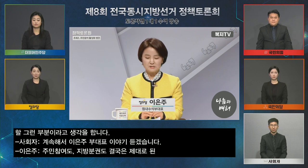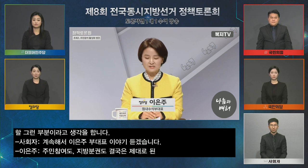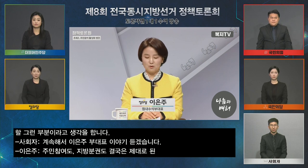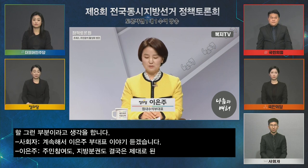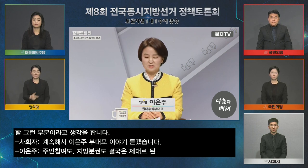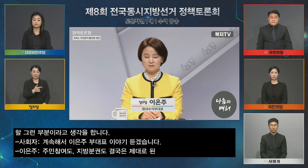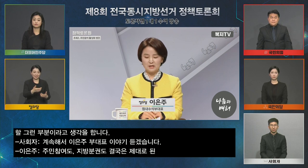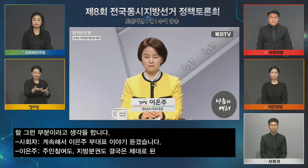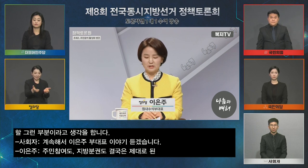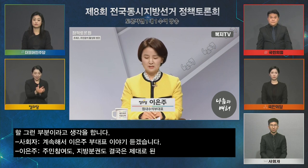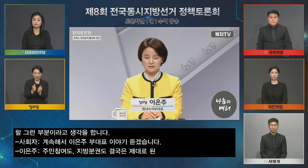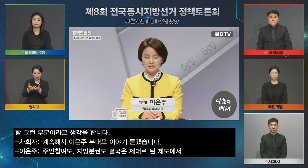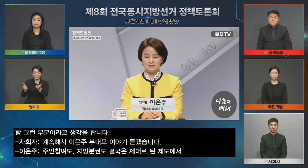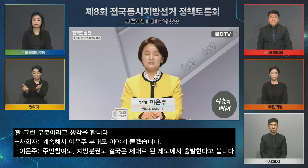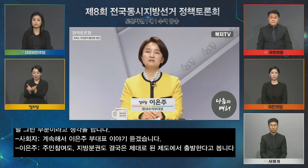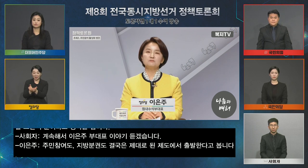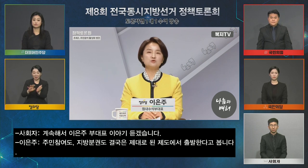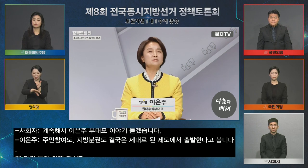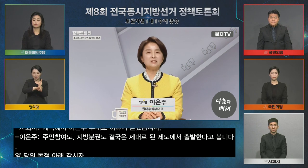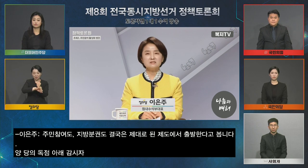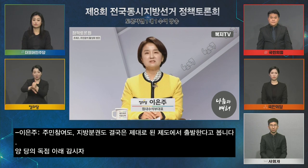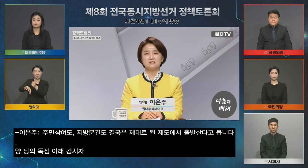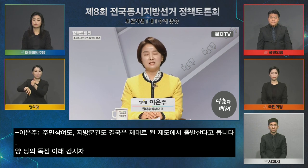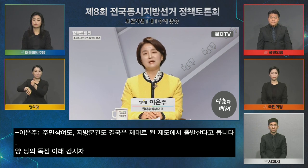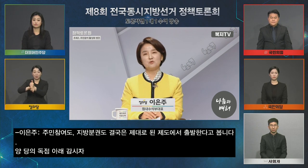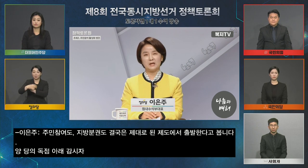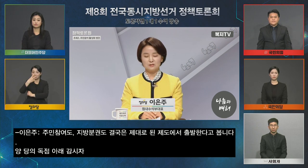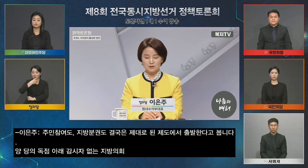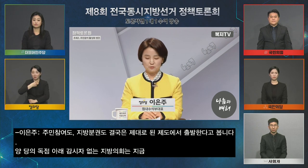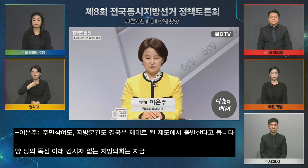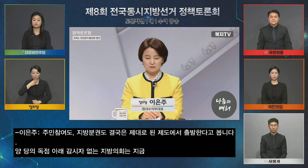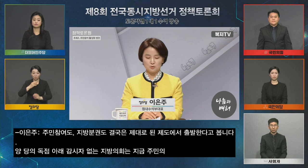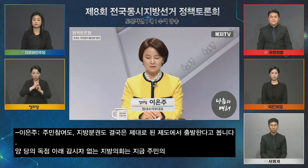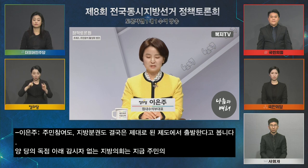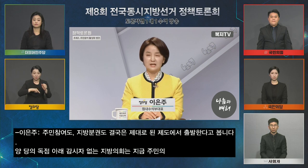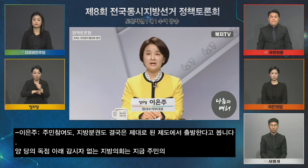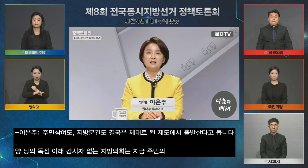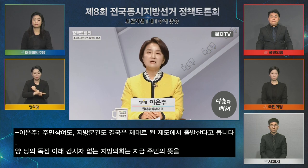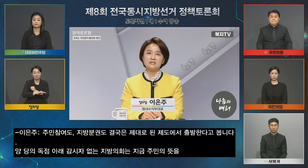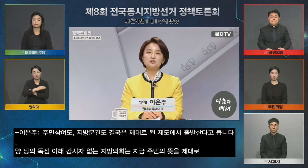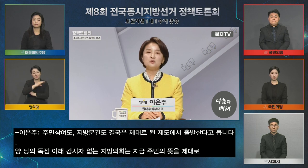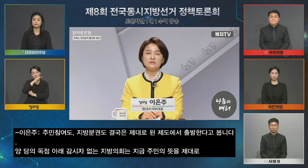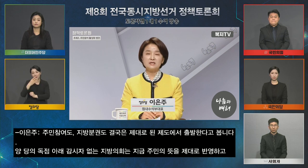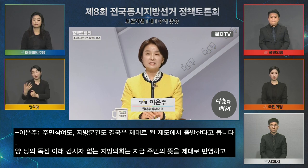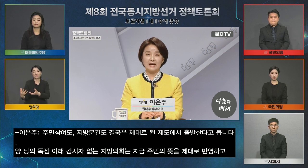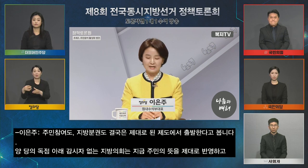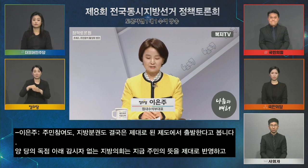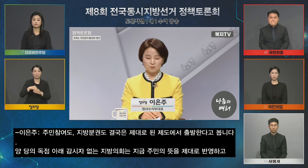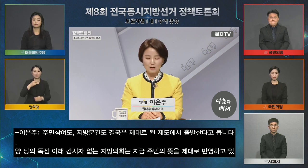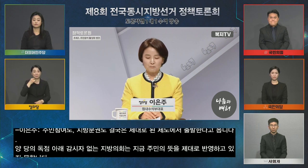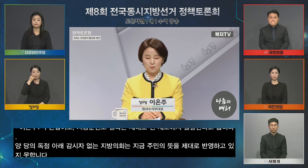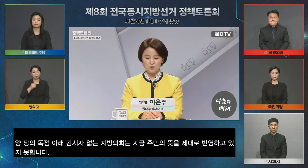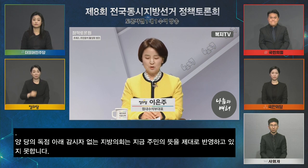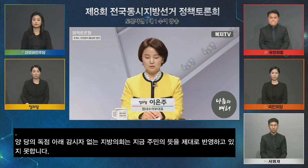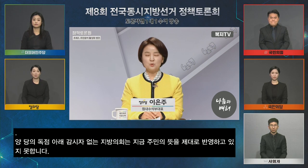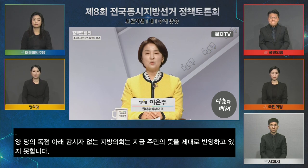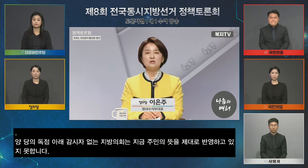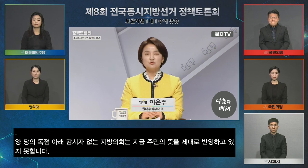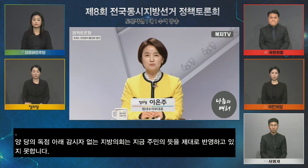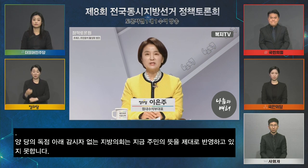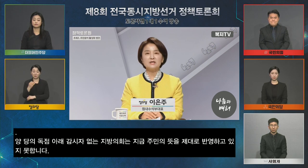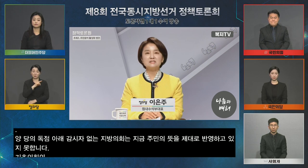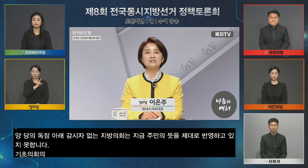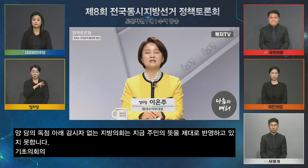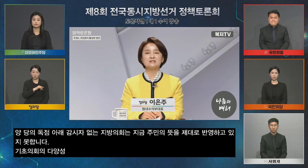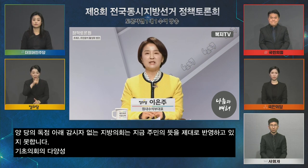감시자 없는 지방의회는 지금 주민의 뜻을 제대로 반영하고 있지 못합니다. 기초의회의 다양성 확보, 또